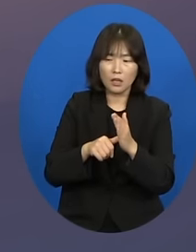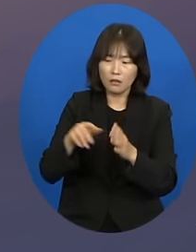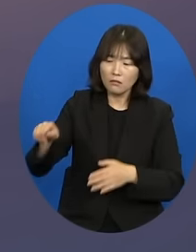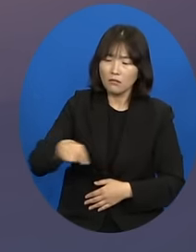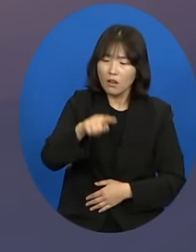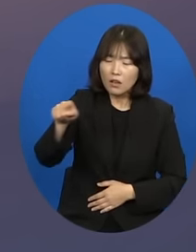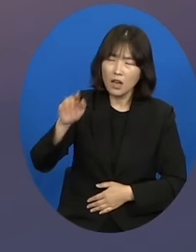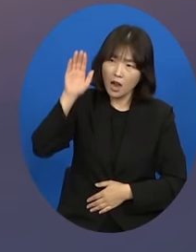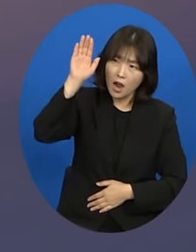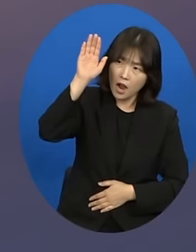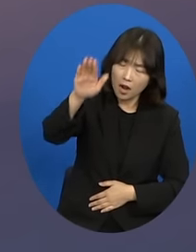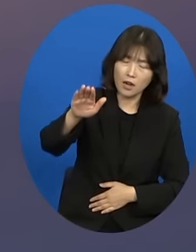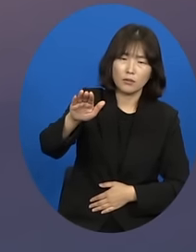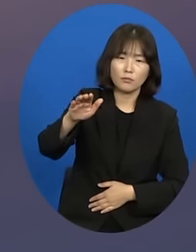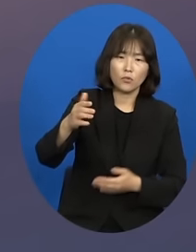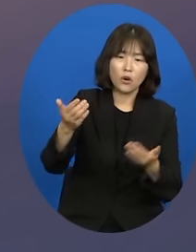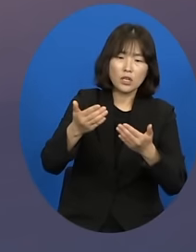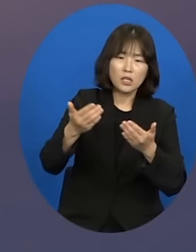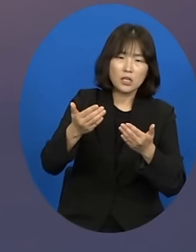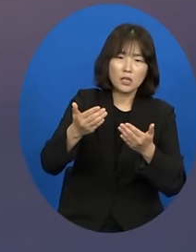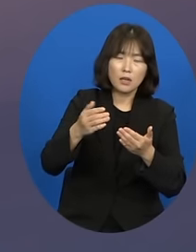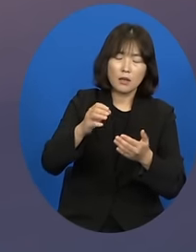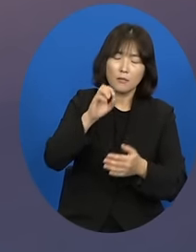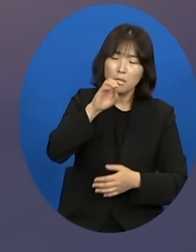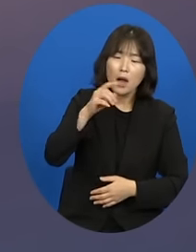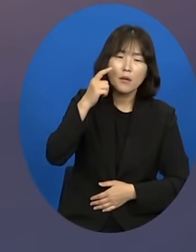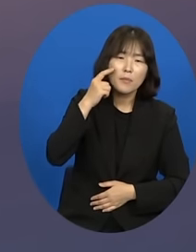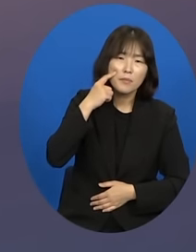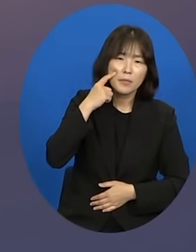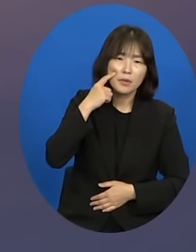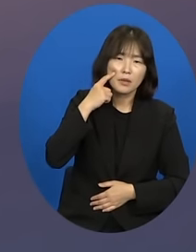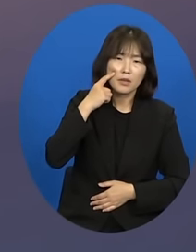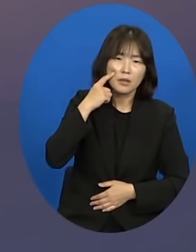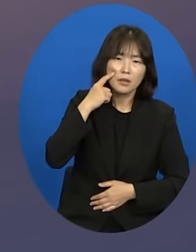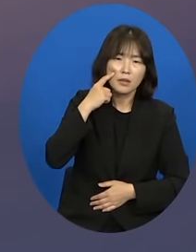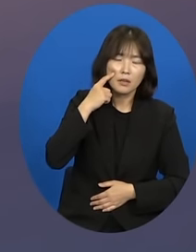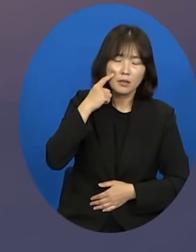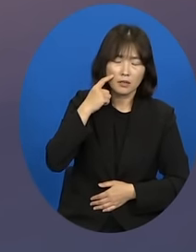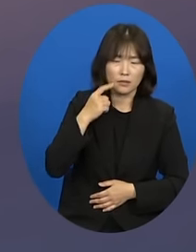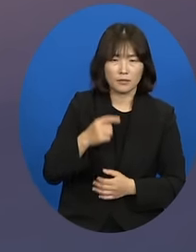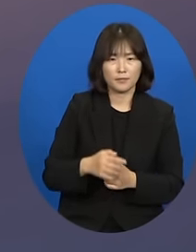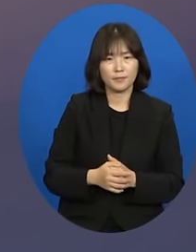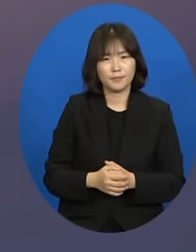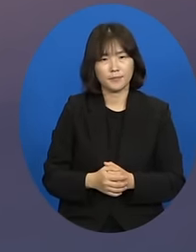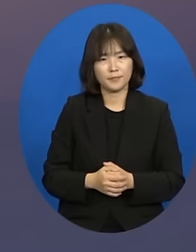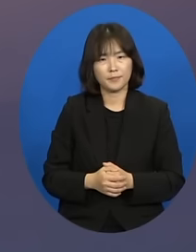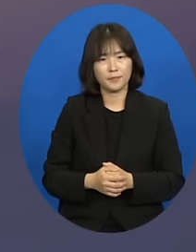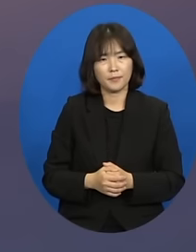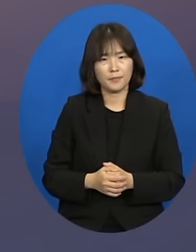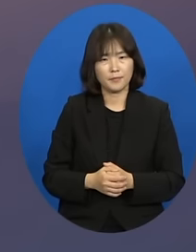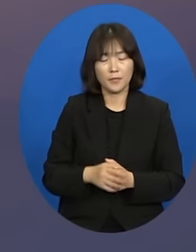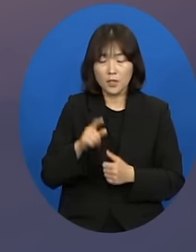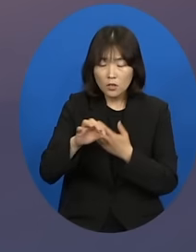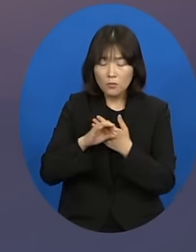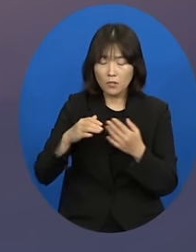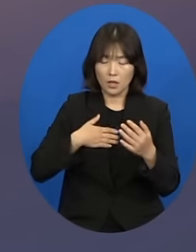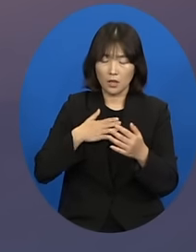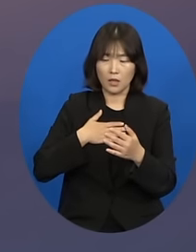한 가지라도 미래 일을 말해보고 그대로 되게 해봐봐라, 내가 신이라고 인정해